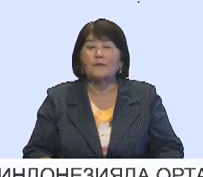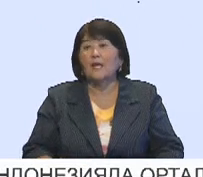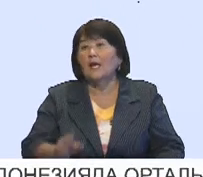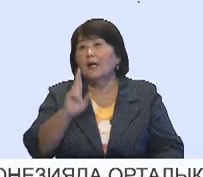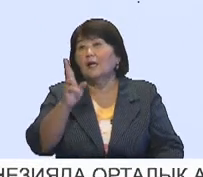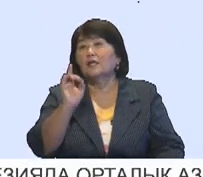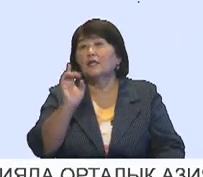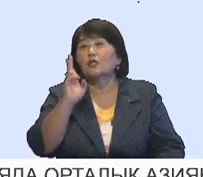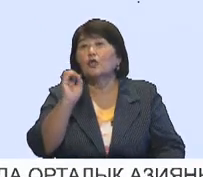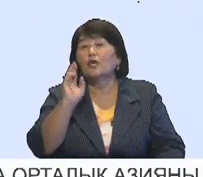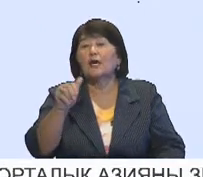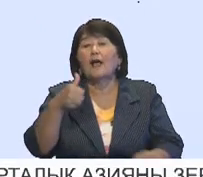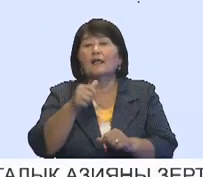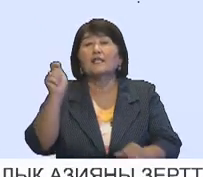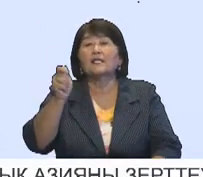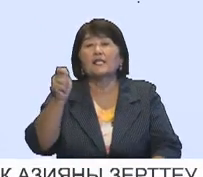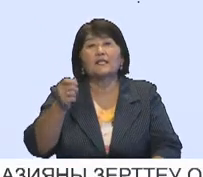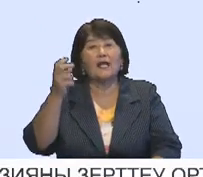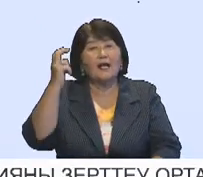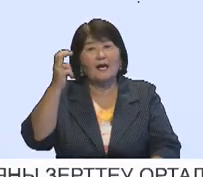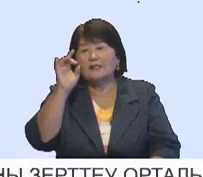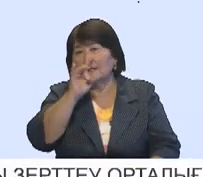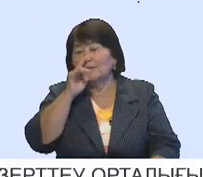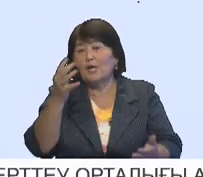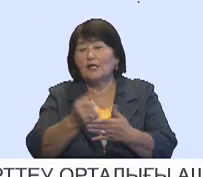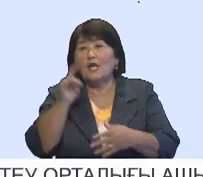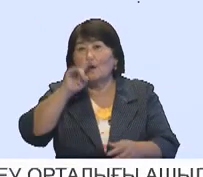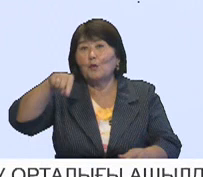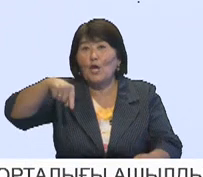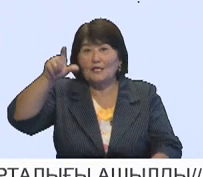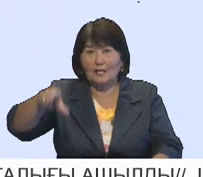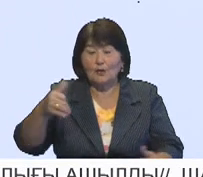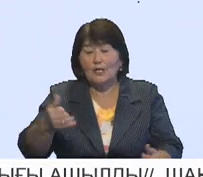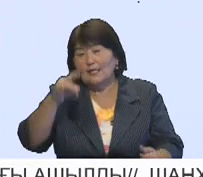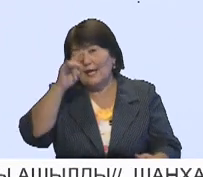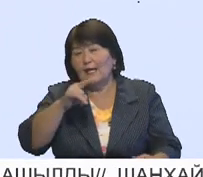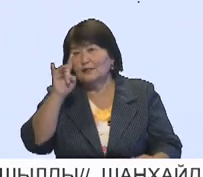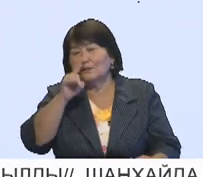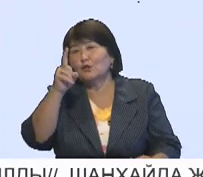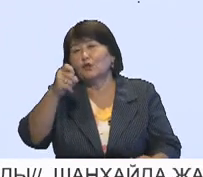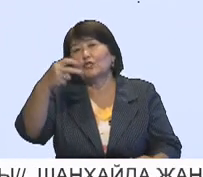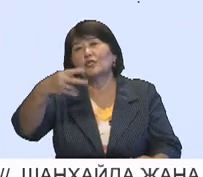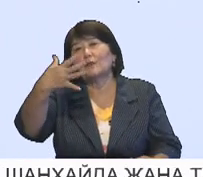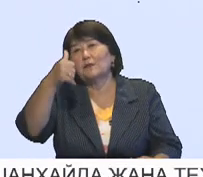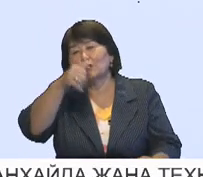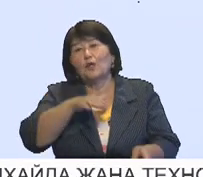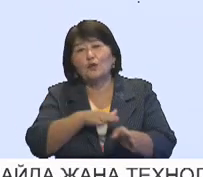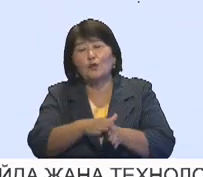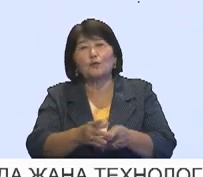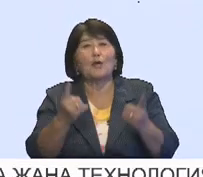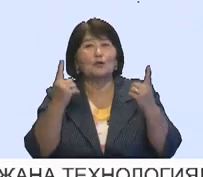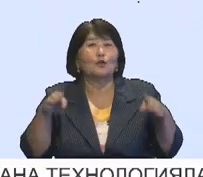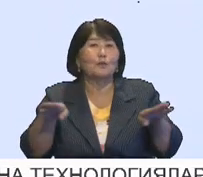42 айының алғашқы жексенбісі қара алтынды игерген мұнайшылар күні. Биыл кәсіби мереке Қазақстан мұнайына 125 жыл толуымен тұспа-тұс келіп